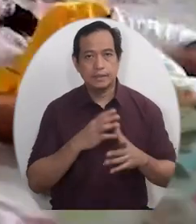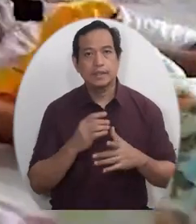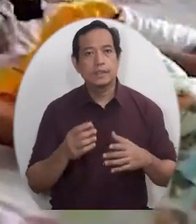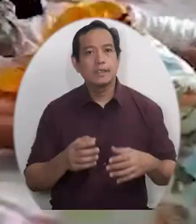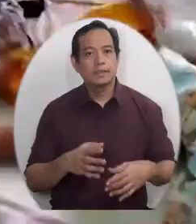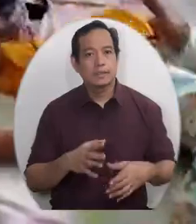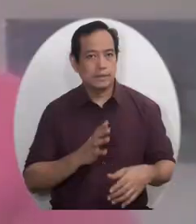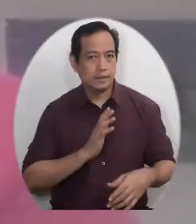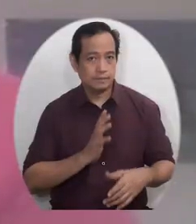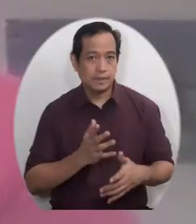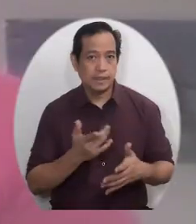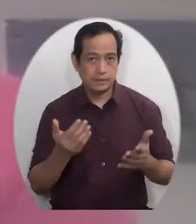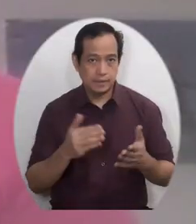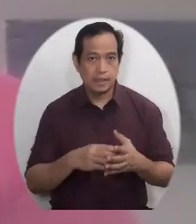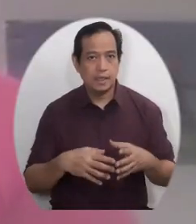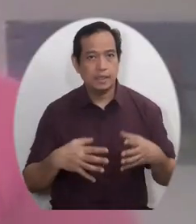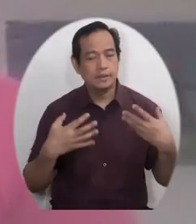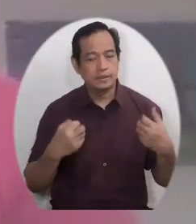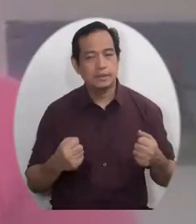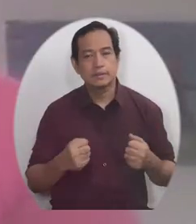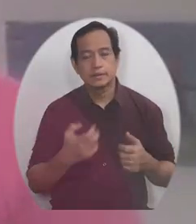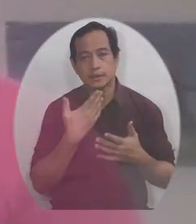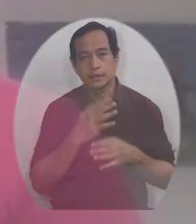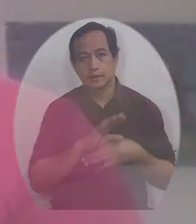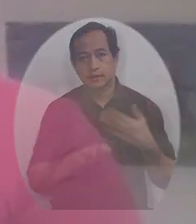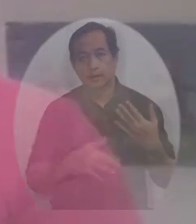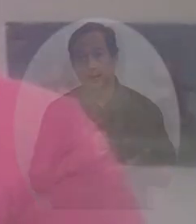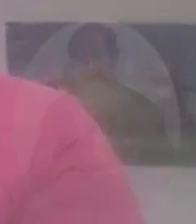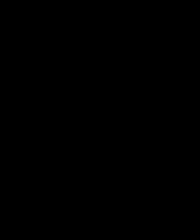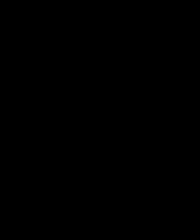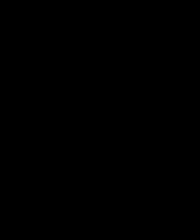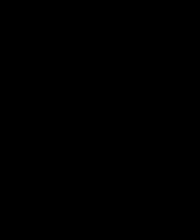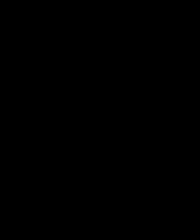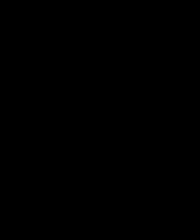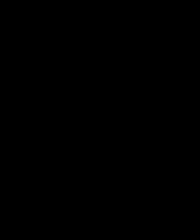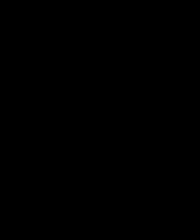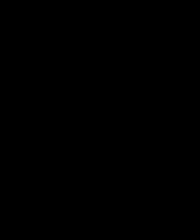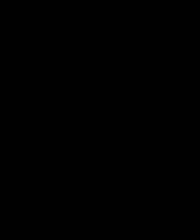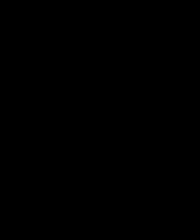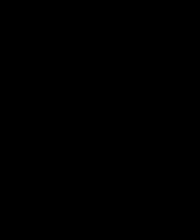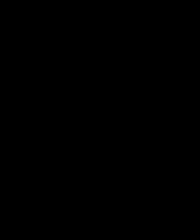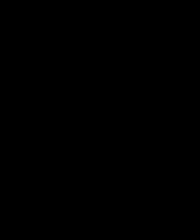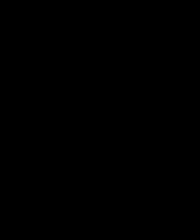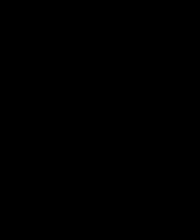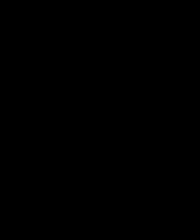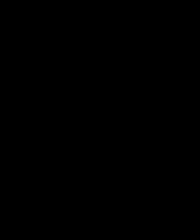na po siya. Salamat po sa lahat ng mga tumulong sa anak ko.